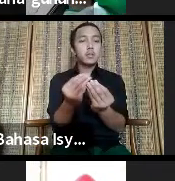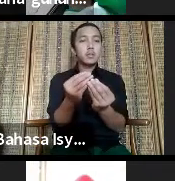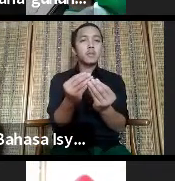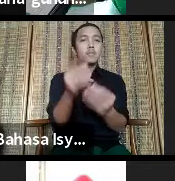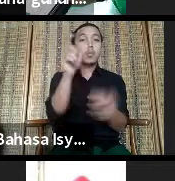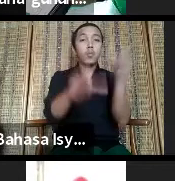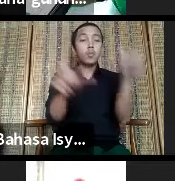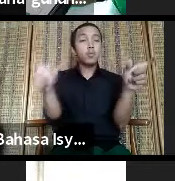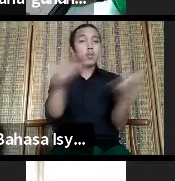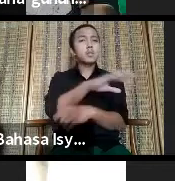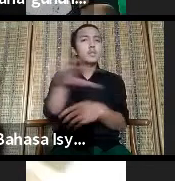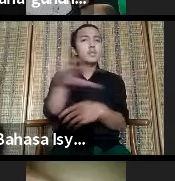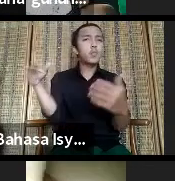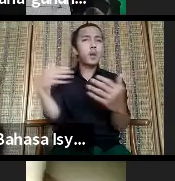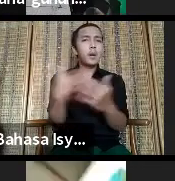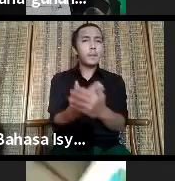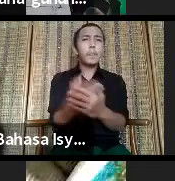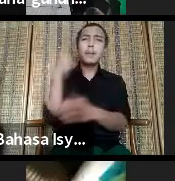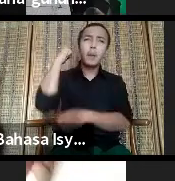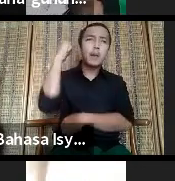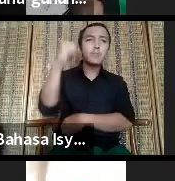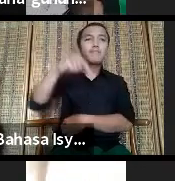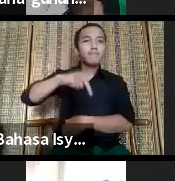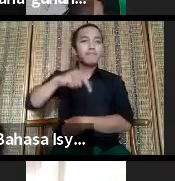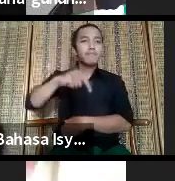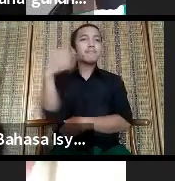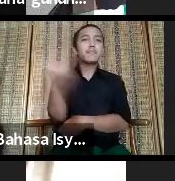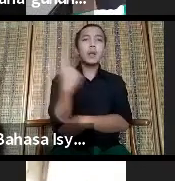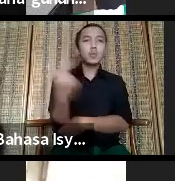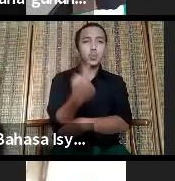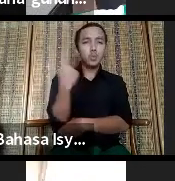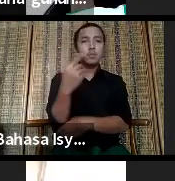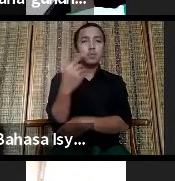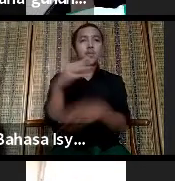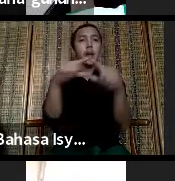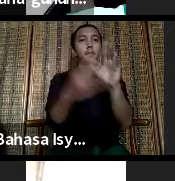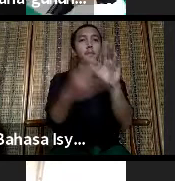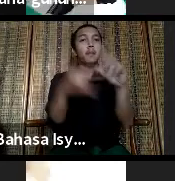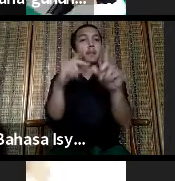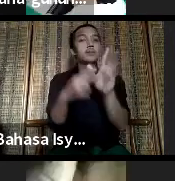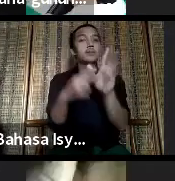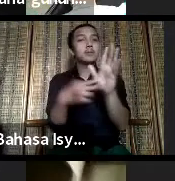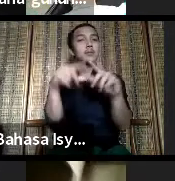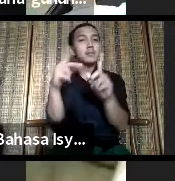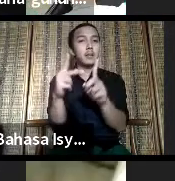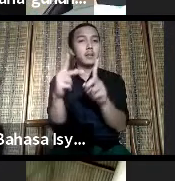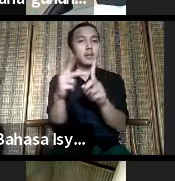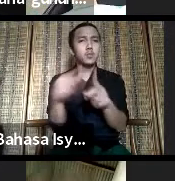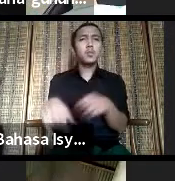Dan semangat ini selalu menjadi amanah bagi penyelenggaraan Temu Inklusi agar